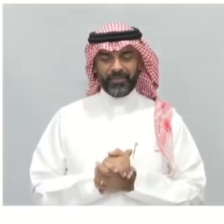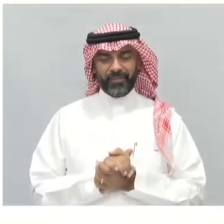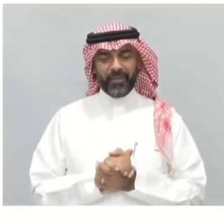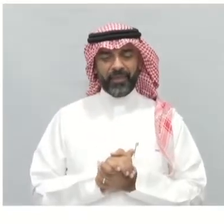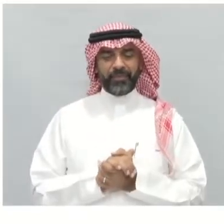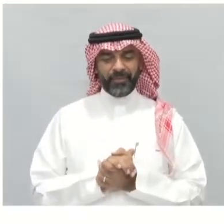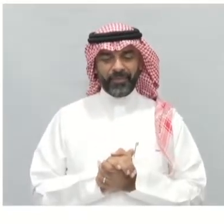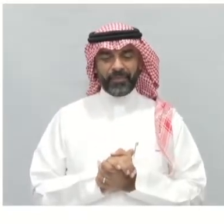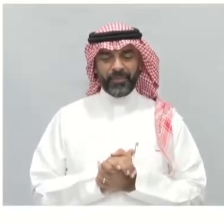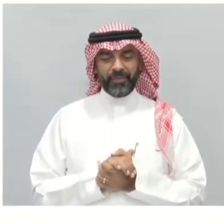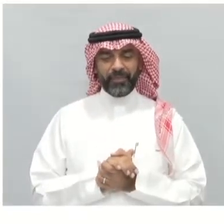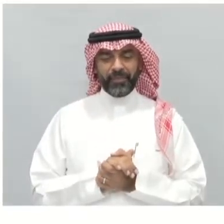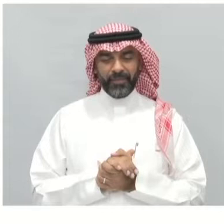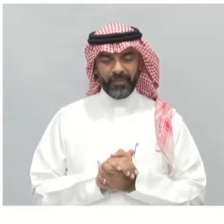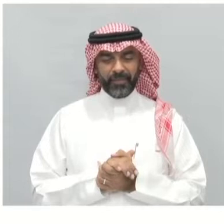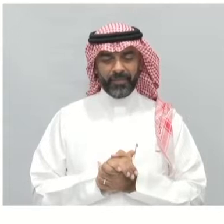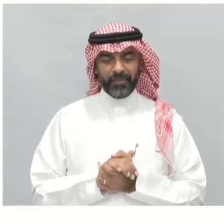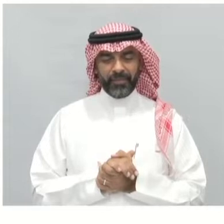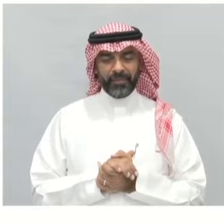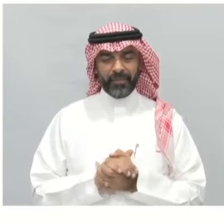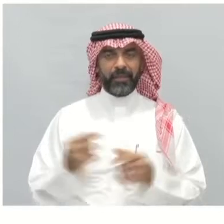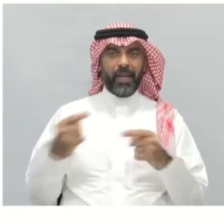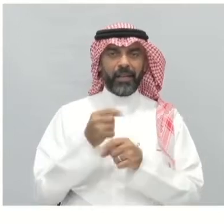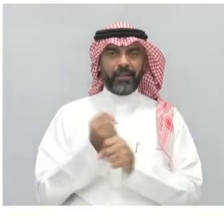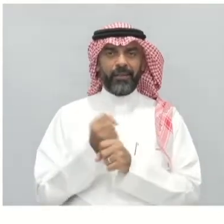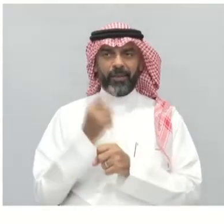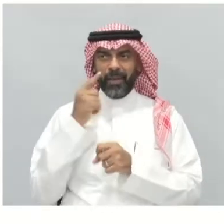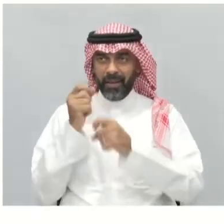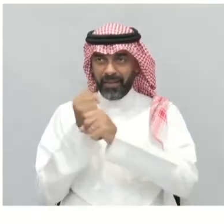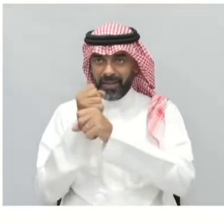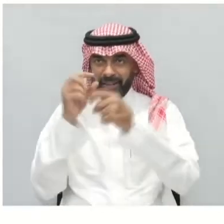طبعا هذه طرق التحقق في الهند